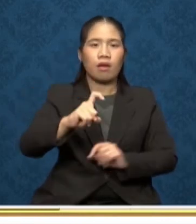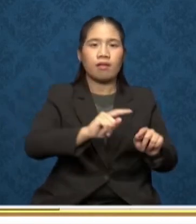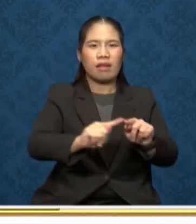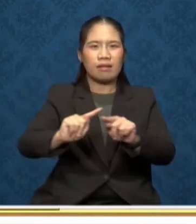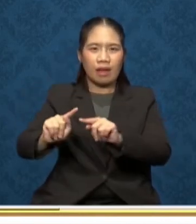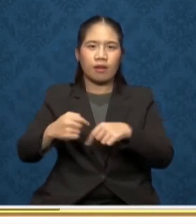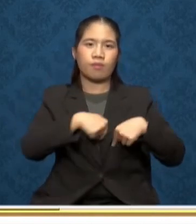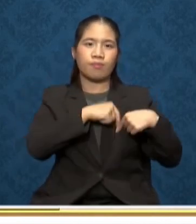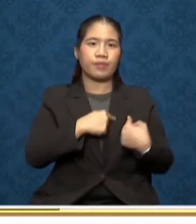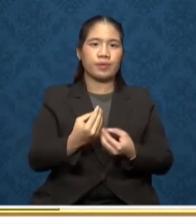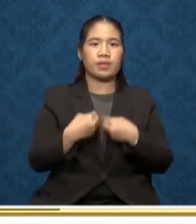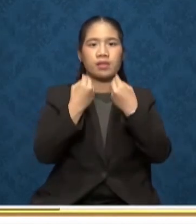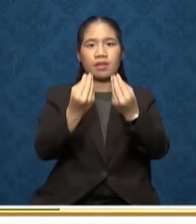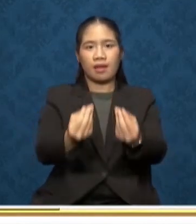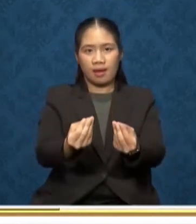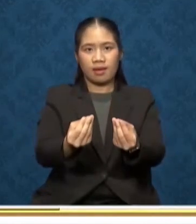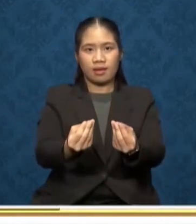ทได้พพลกระทบจากเหุการณนี้